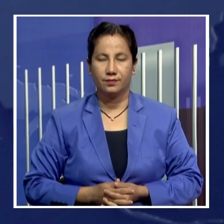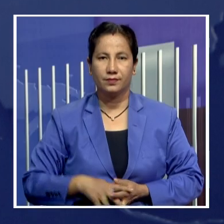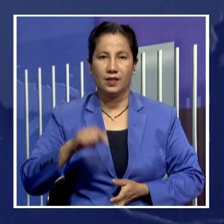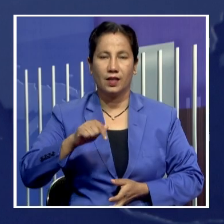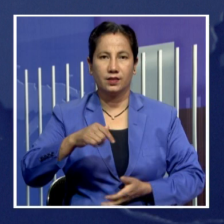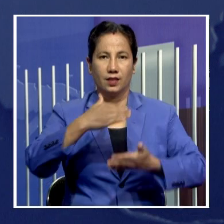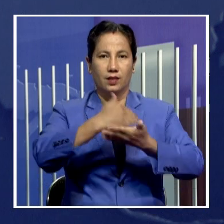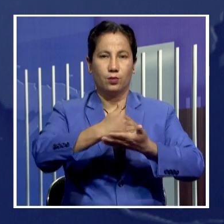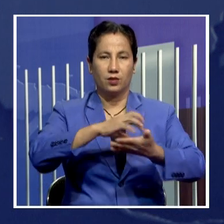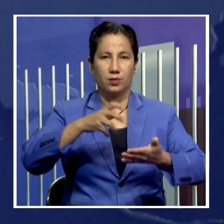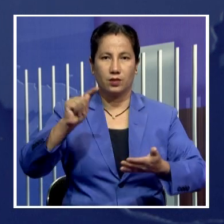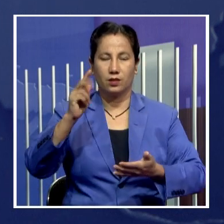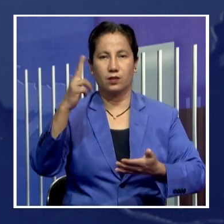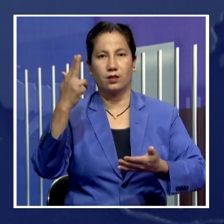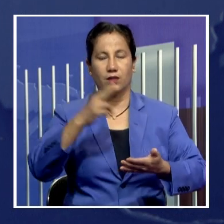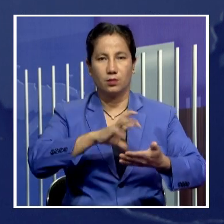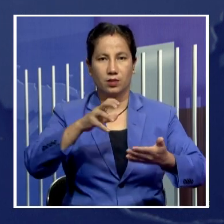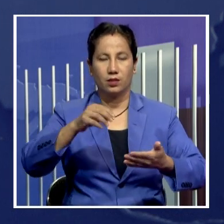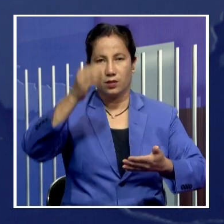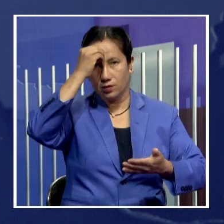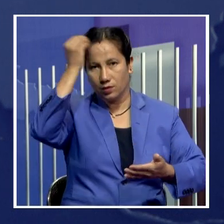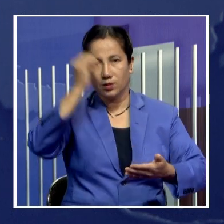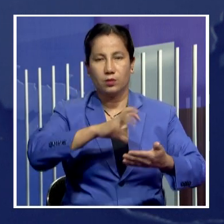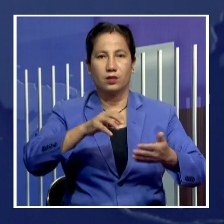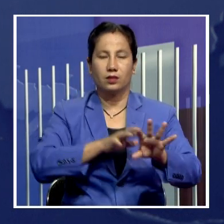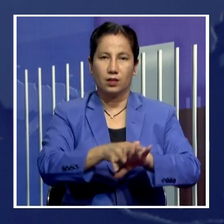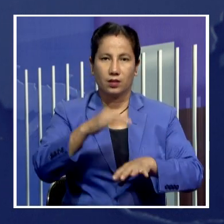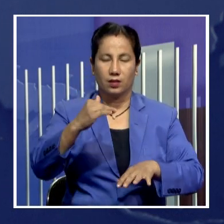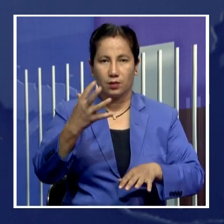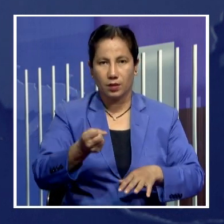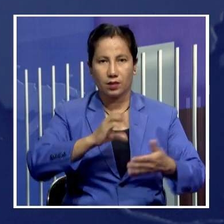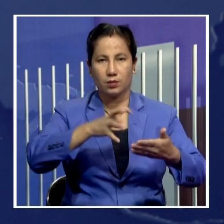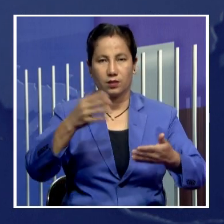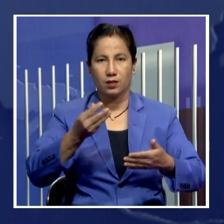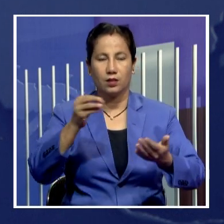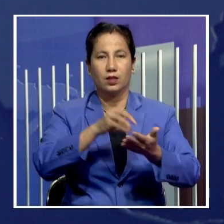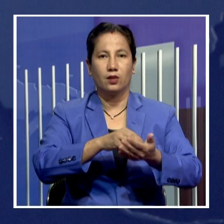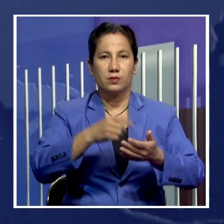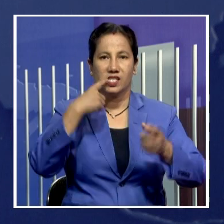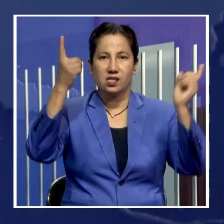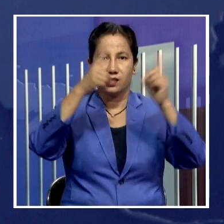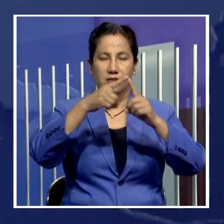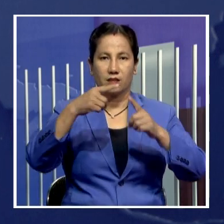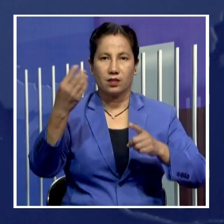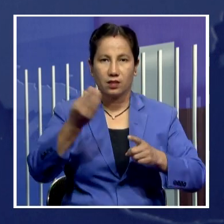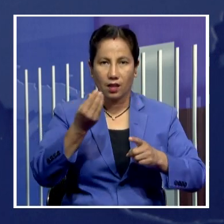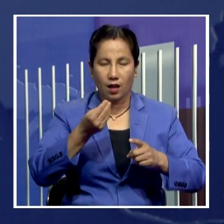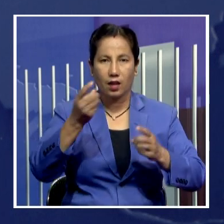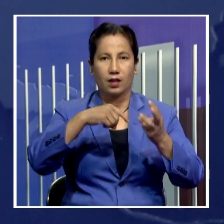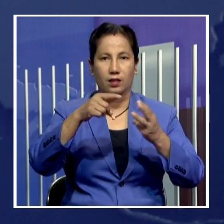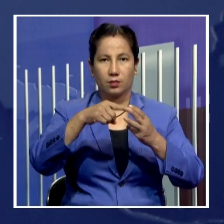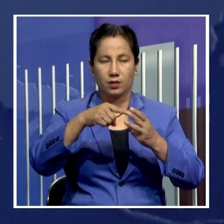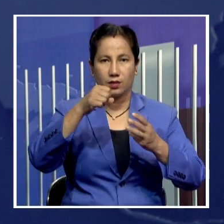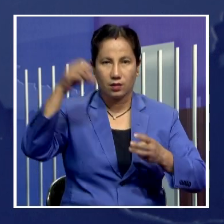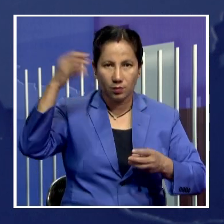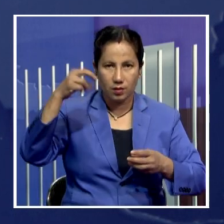आज लुम्बिनी प्रदेश, कर्णाली प्रदेश र सुदूरपश्चिम प्रदेशका धेरै तथा बाँकी प्रदेशहरूका केही स्थानमा मेघगर्जन, चट्याङसहित हल्कादेखि मध्यम